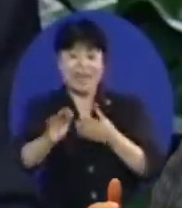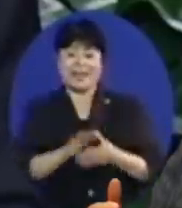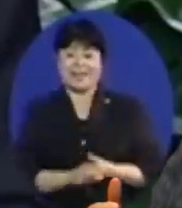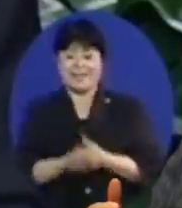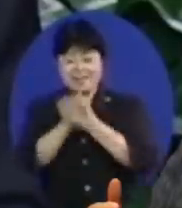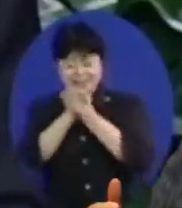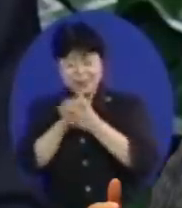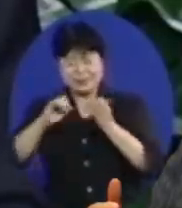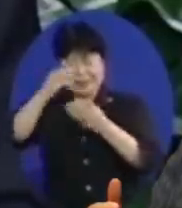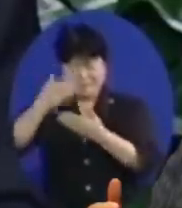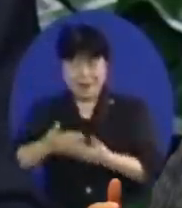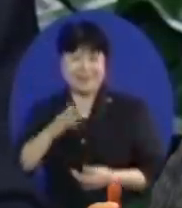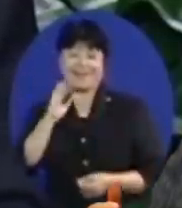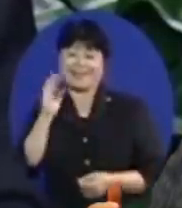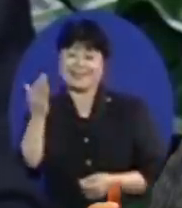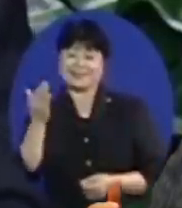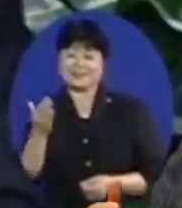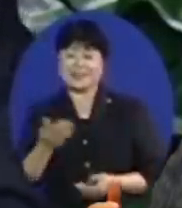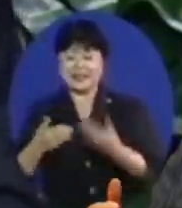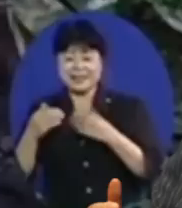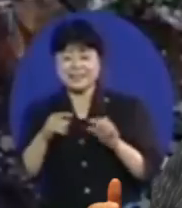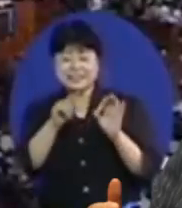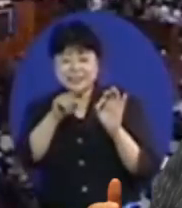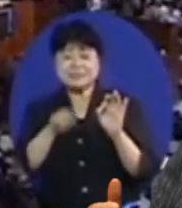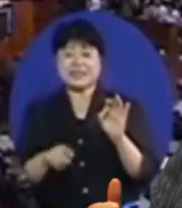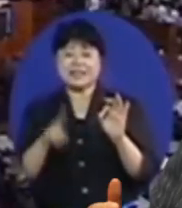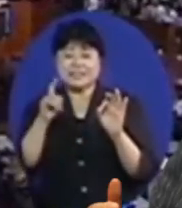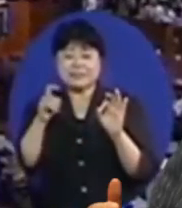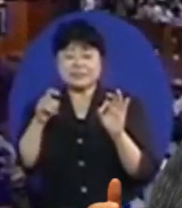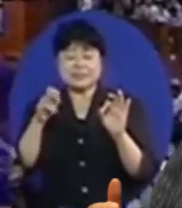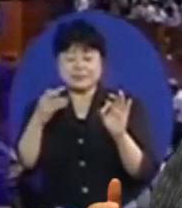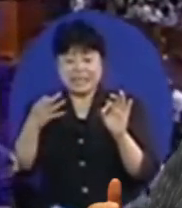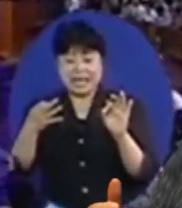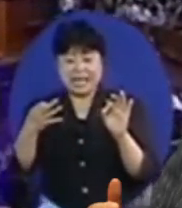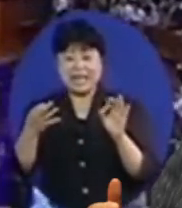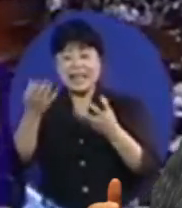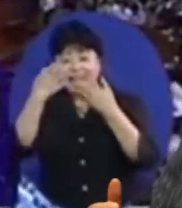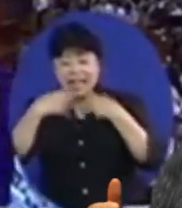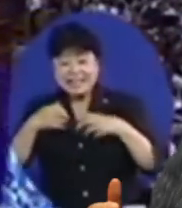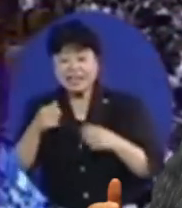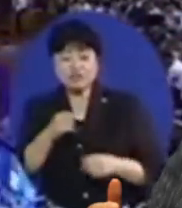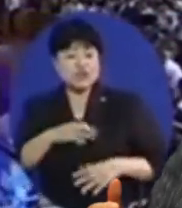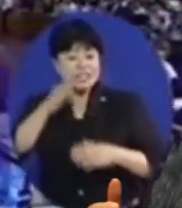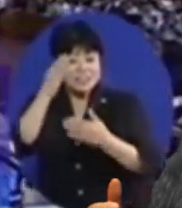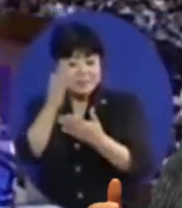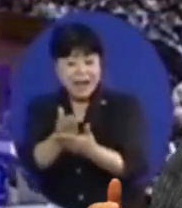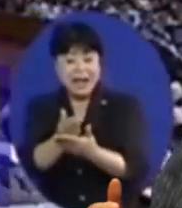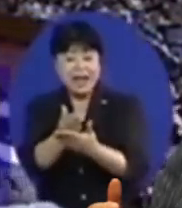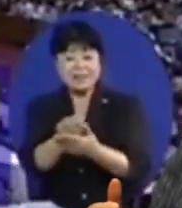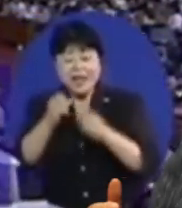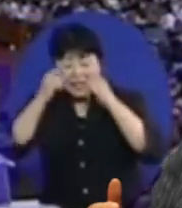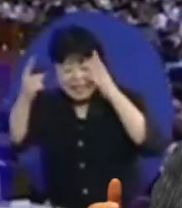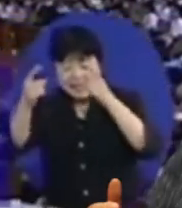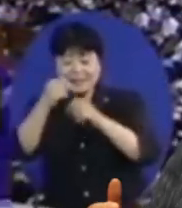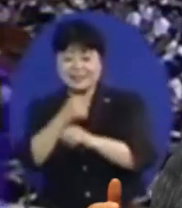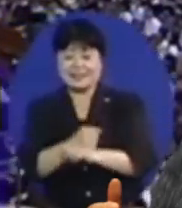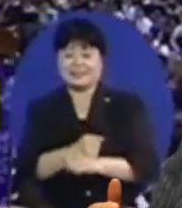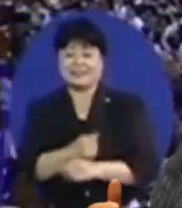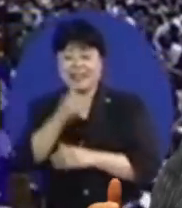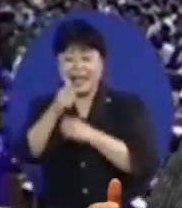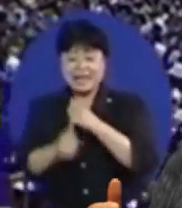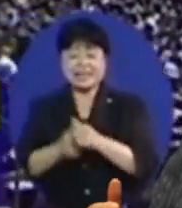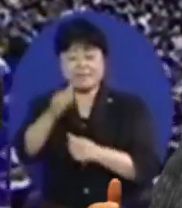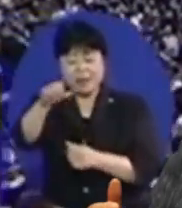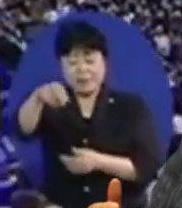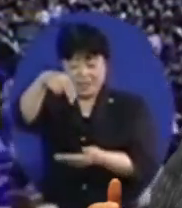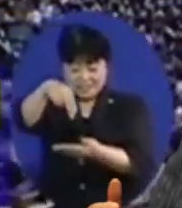기도 응답을 받았던 것입니다. 다니엘서 10장 12절로 14절에 그가 내게 이르되 다니엘아 두려워하지 말라. 내가 깨달으려 하여 내 하나님 앞에서